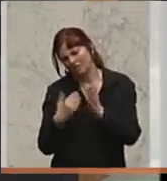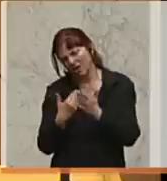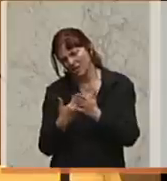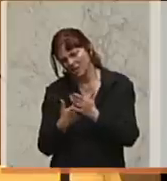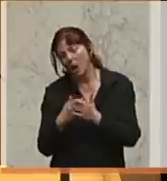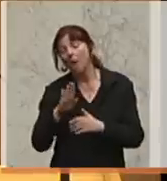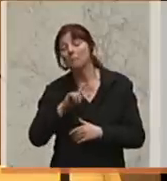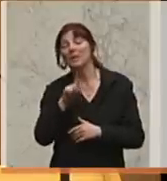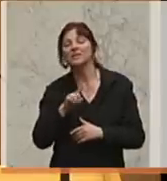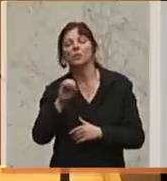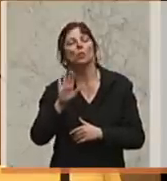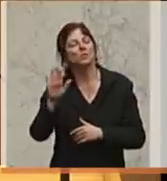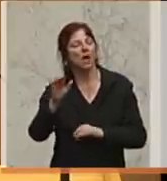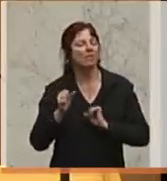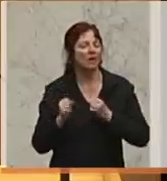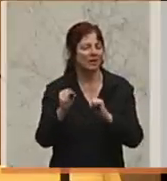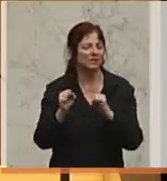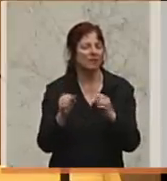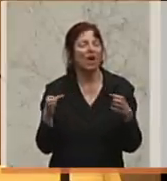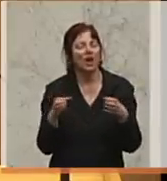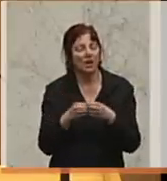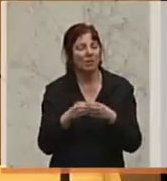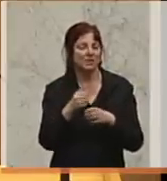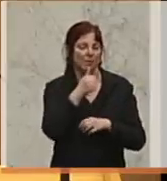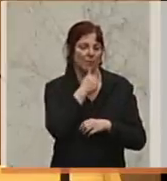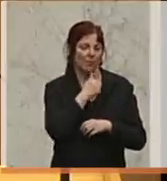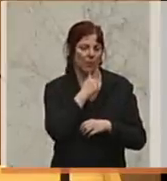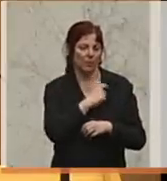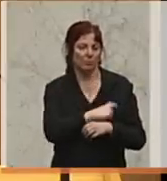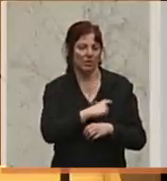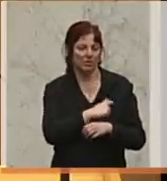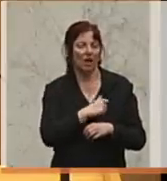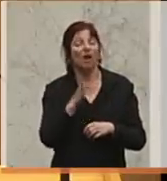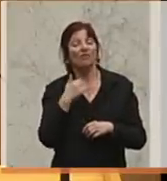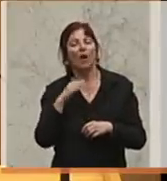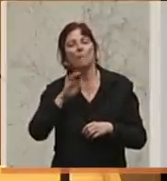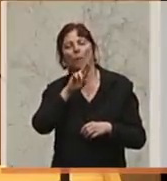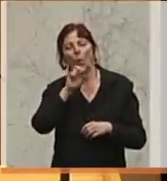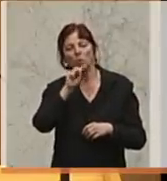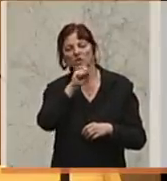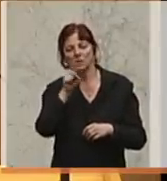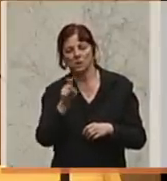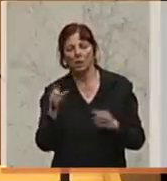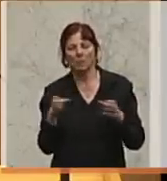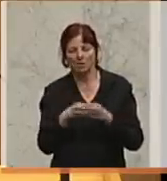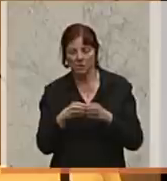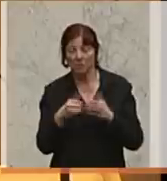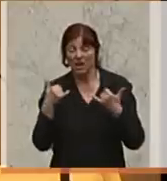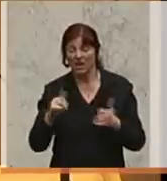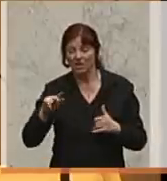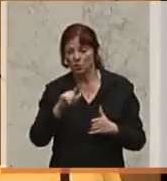BZÖ gemeinsam mit den Grünen, konkret nenne ich hier den Mediensprecher Bros, war, dass ja wir jetzt mit Juli in Kraft tretend